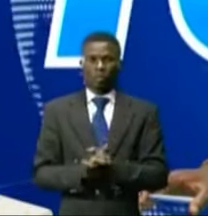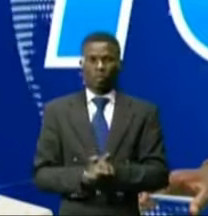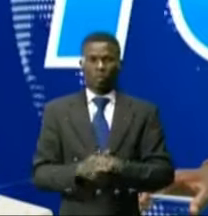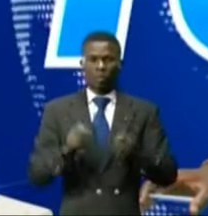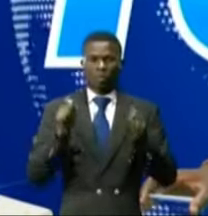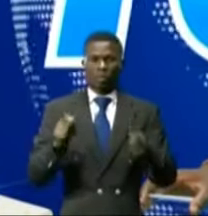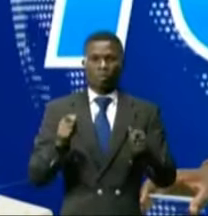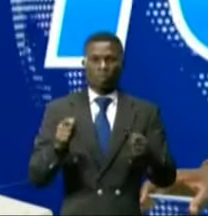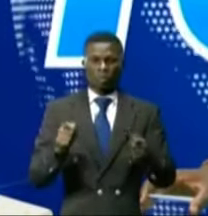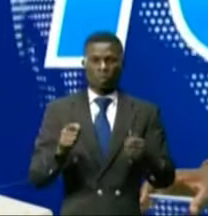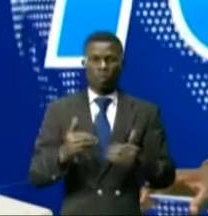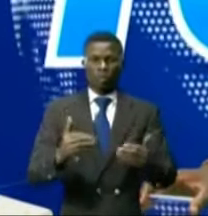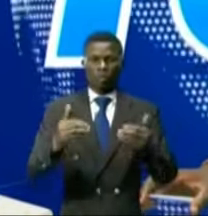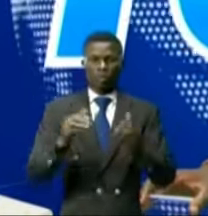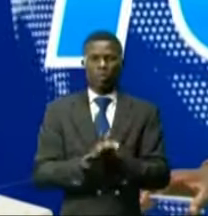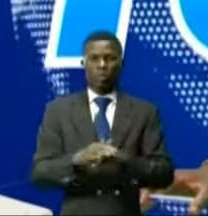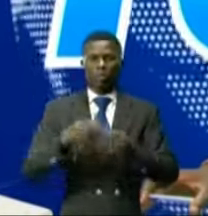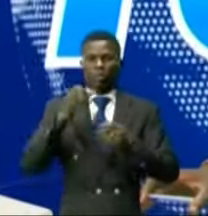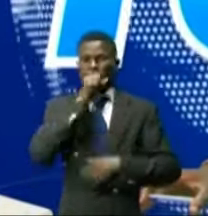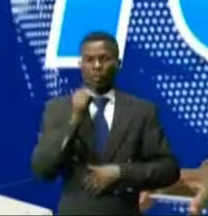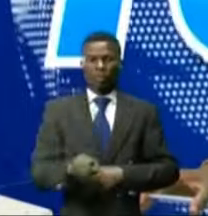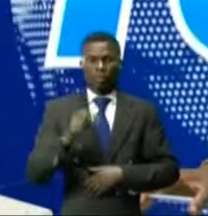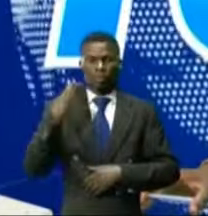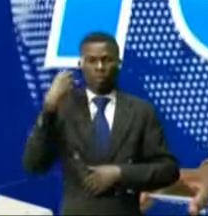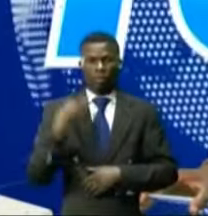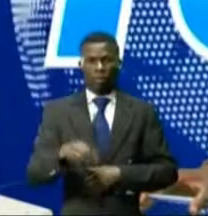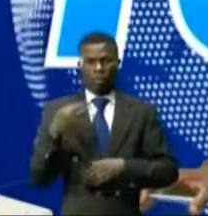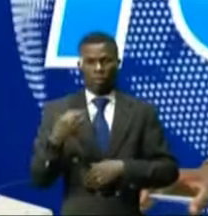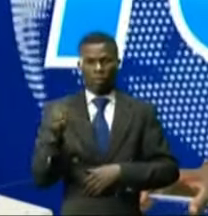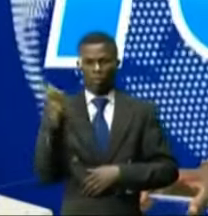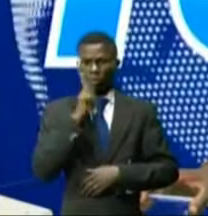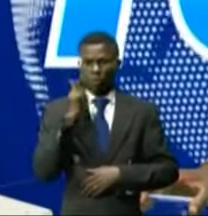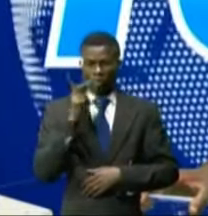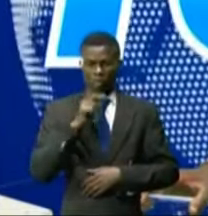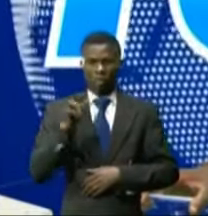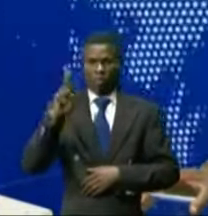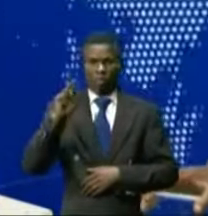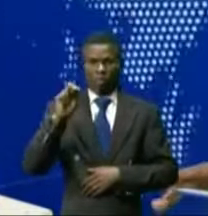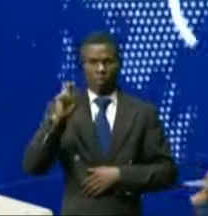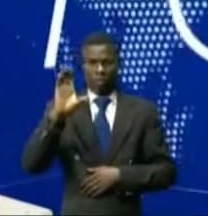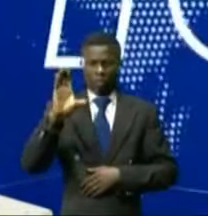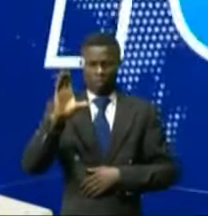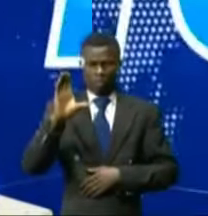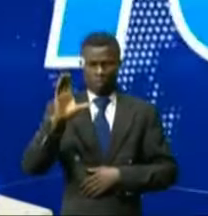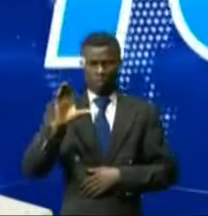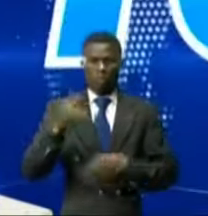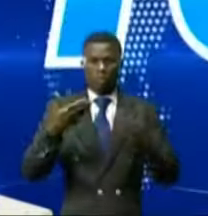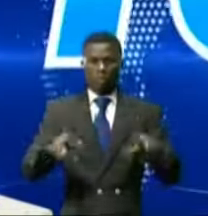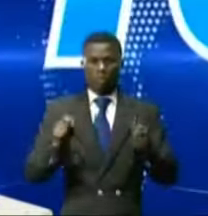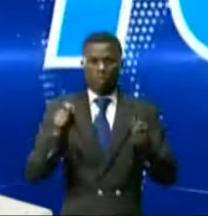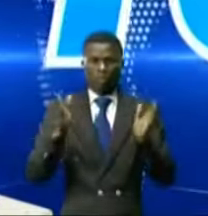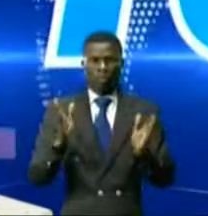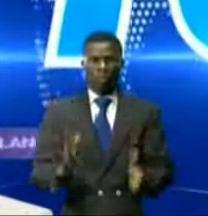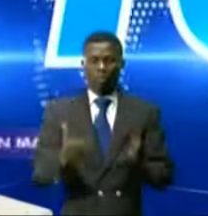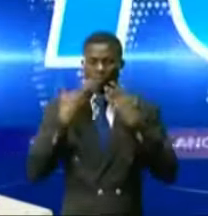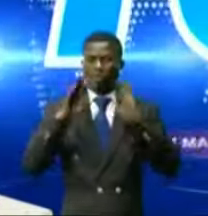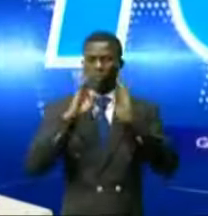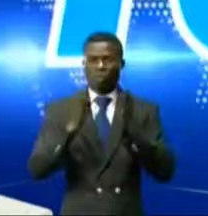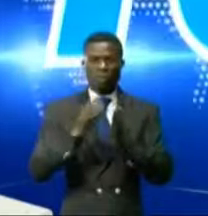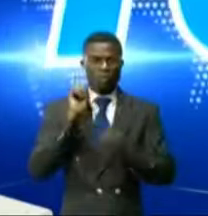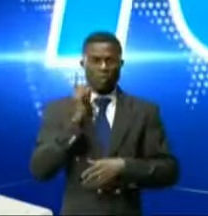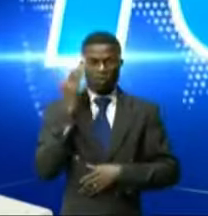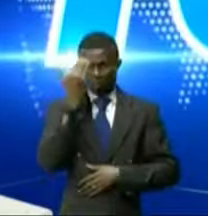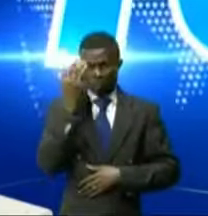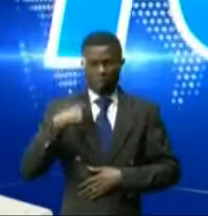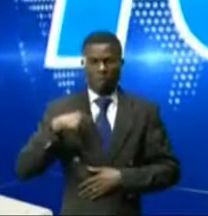L'actualité reste en continu en français, en lingala, en swahili, en chiluba, en kikongo, sur la RTNC, la RTNC.cd. Fin de ce journal. Merci à Monique